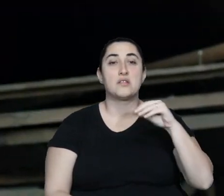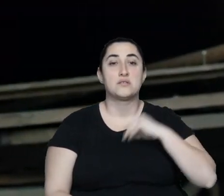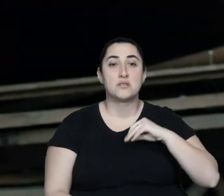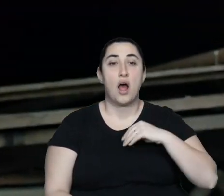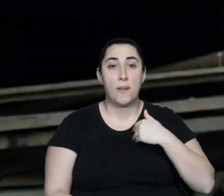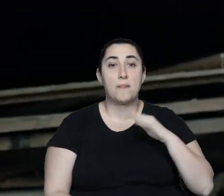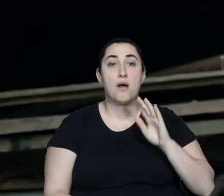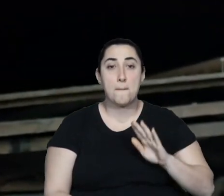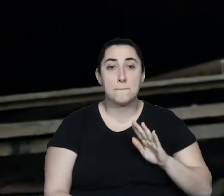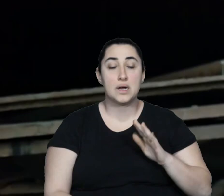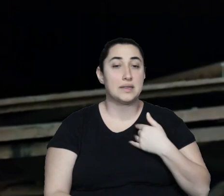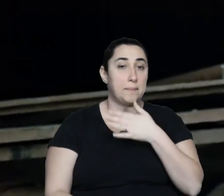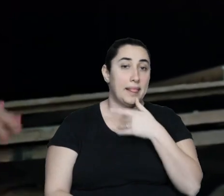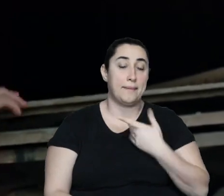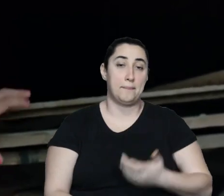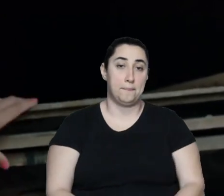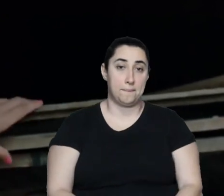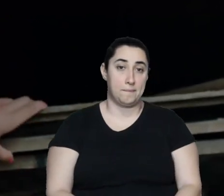ama ne bileyim.